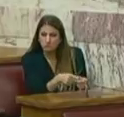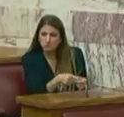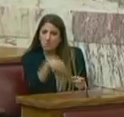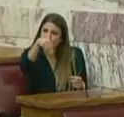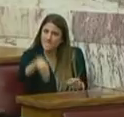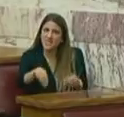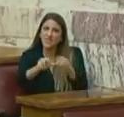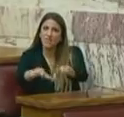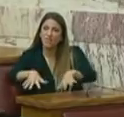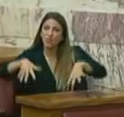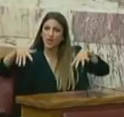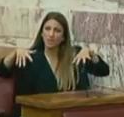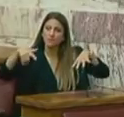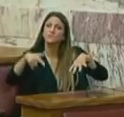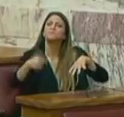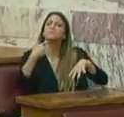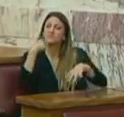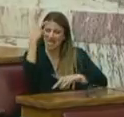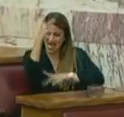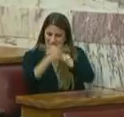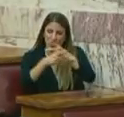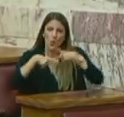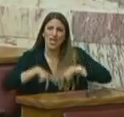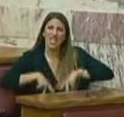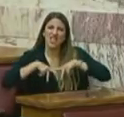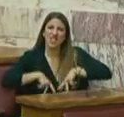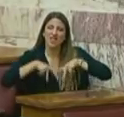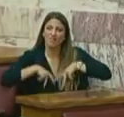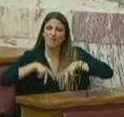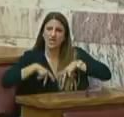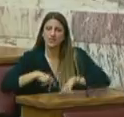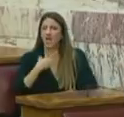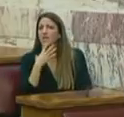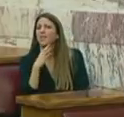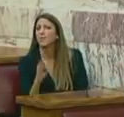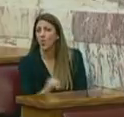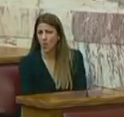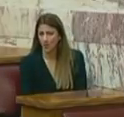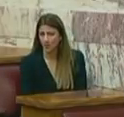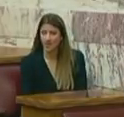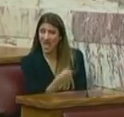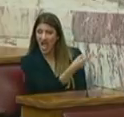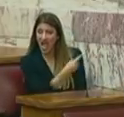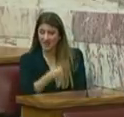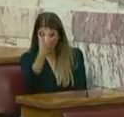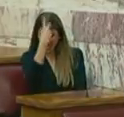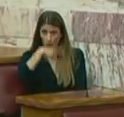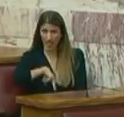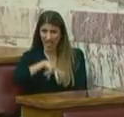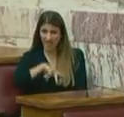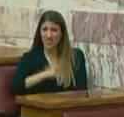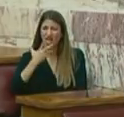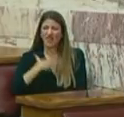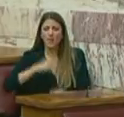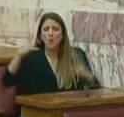Κοινοβούλιο και κατηγορούν την κυβερνητική πλειοψηφία ότι θέλουμε να